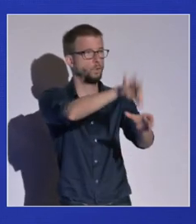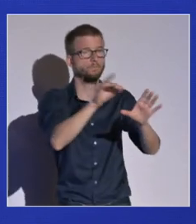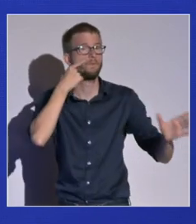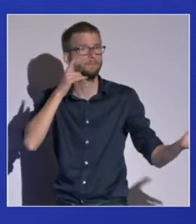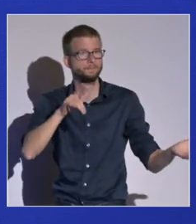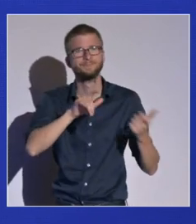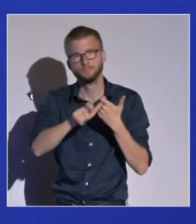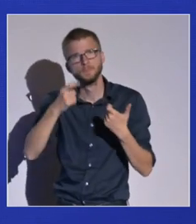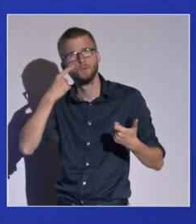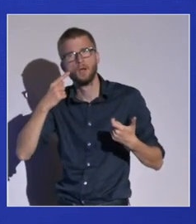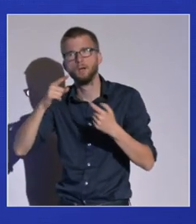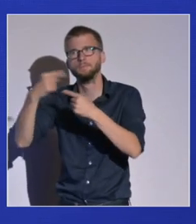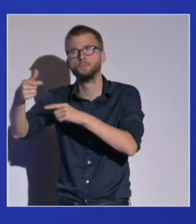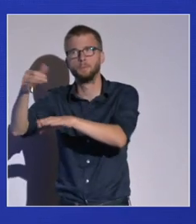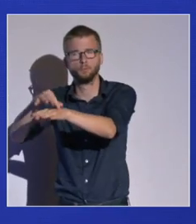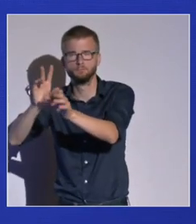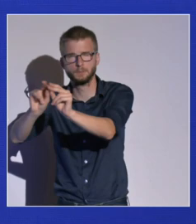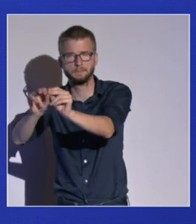minute.